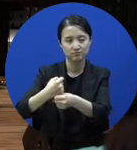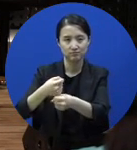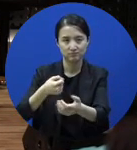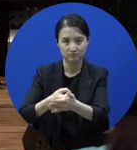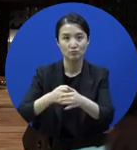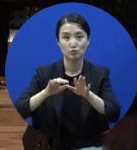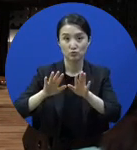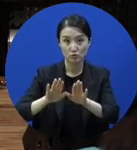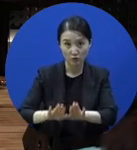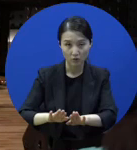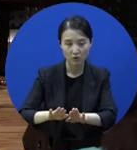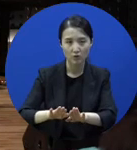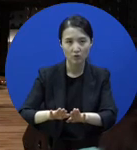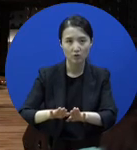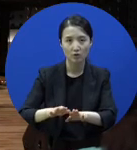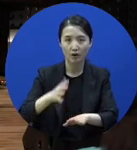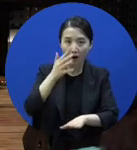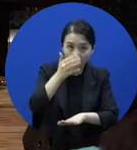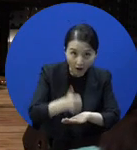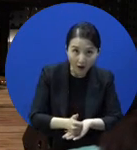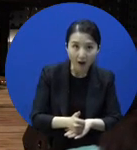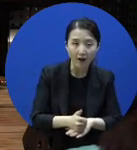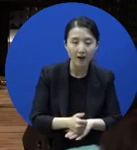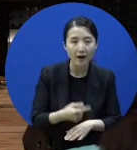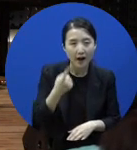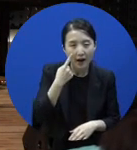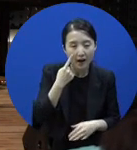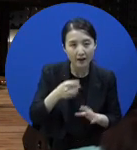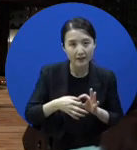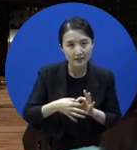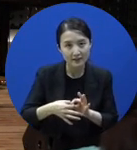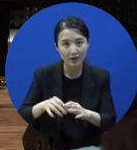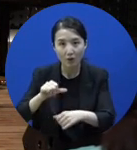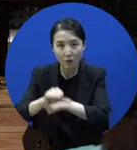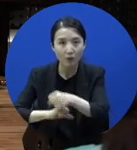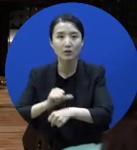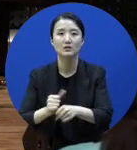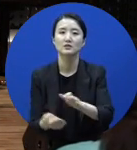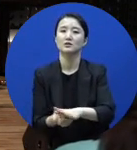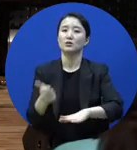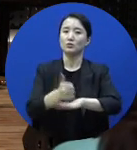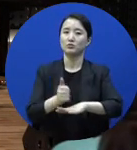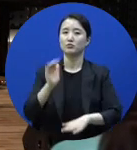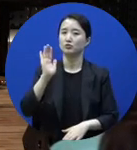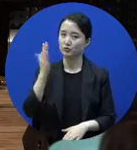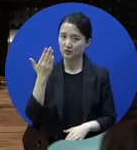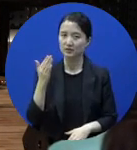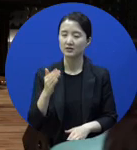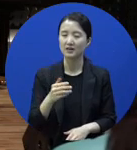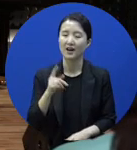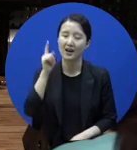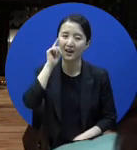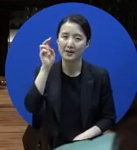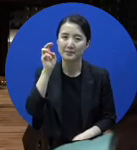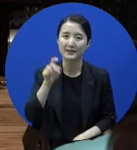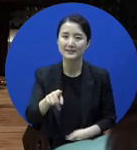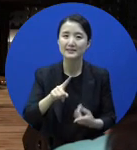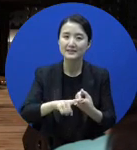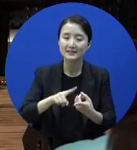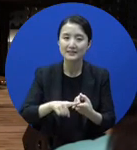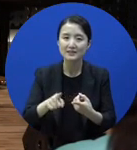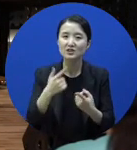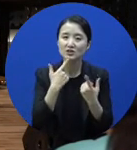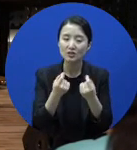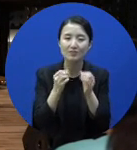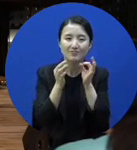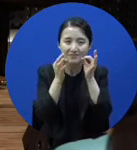있고요. 그렇죠? 네, 5년 후에는 진짜 내가 원하는 것들을 결과물을 만들어줄 수도 있지 않을까요? 그런 어떤 삶들 자체를 한번 풀어보면